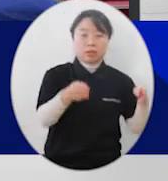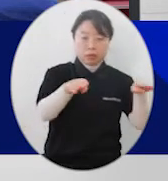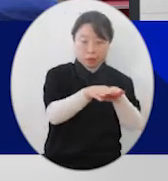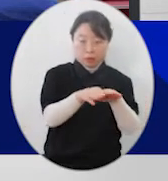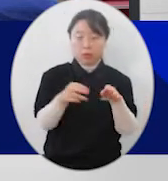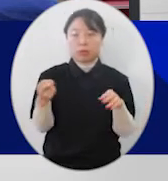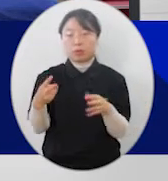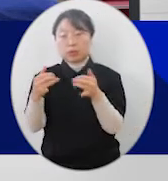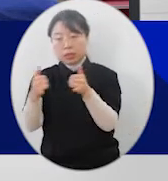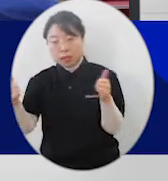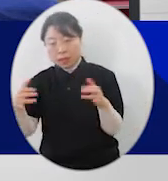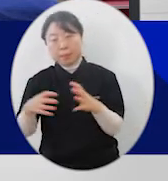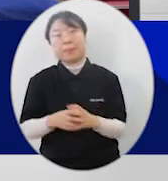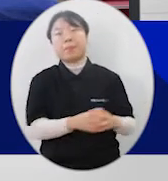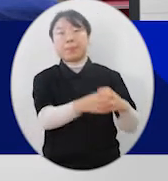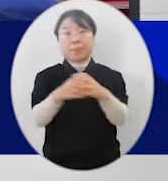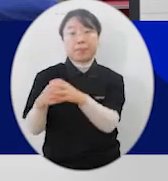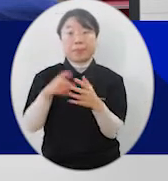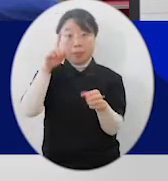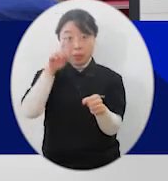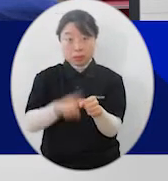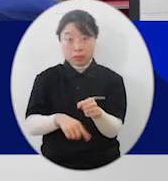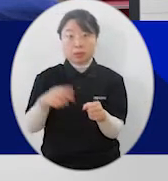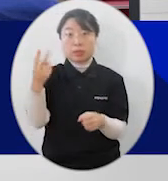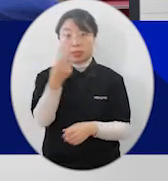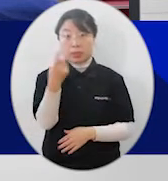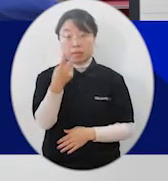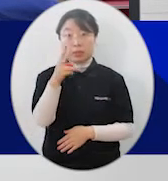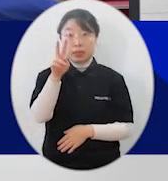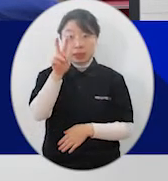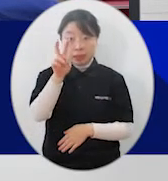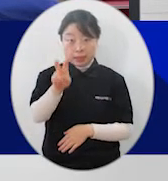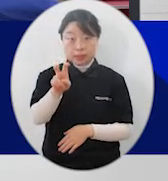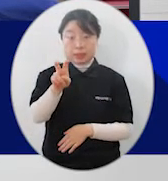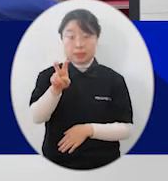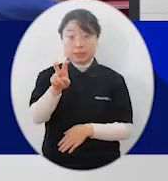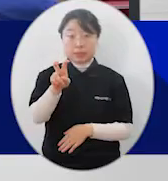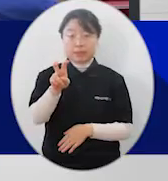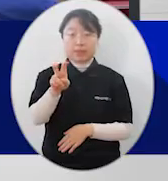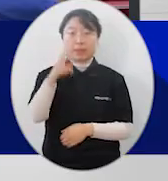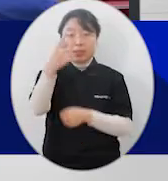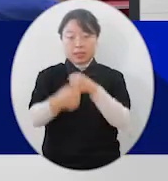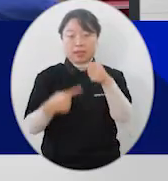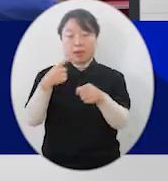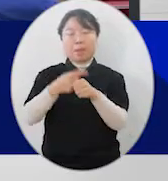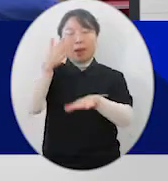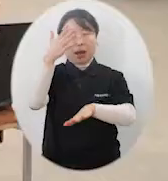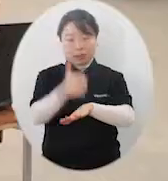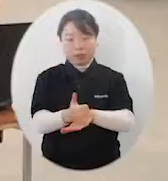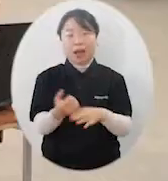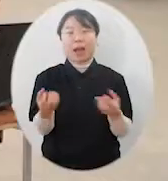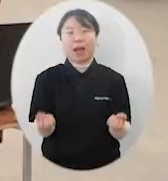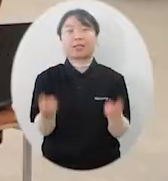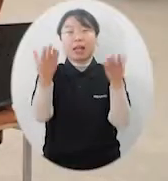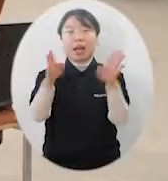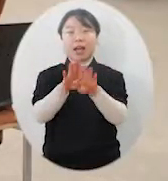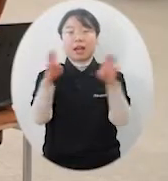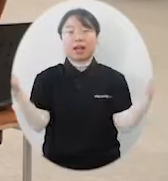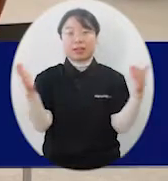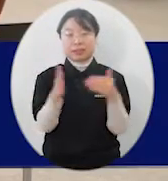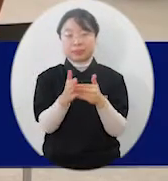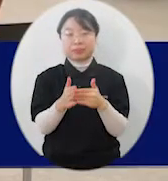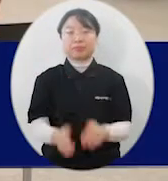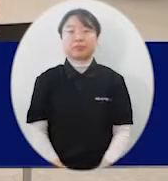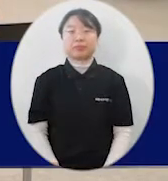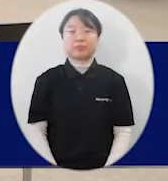위해 2020년 노인 일자리 및 사회활동 지원사업 연합 종결식이 개최됐습니다. 의왕시